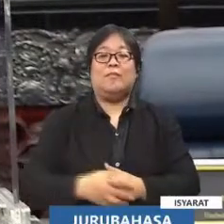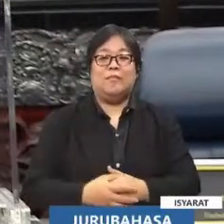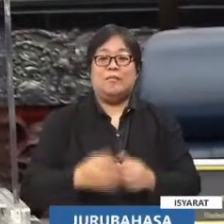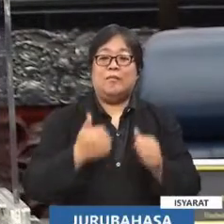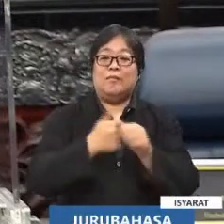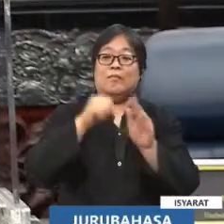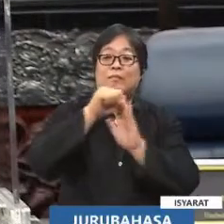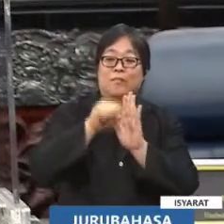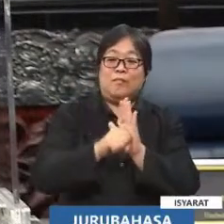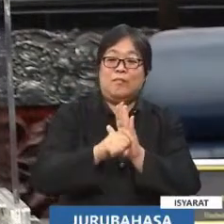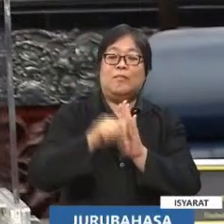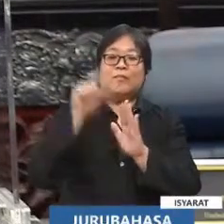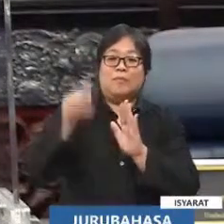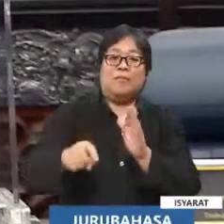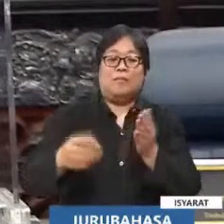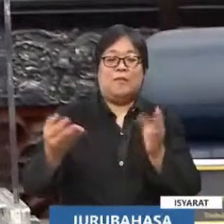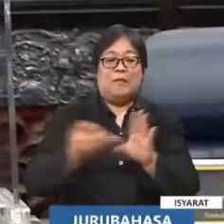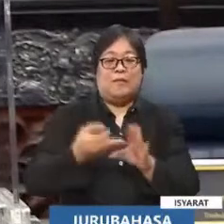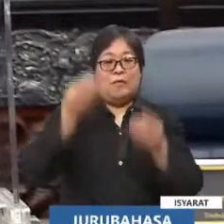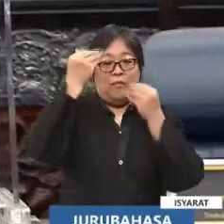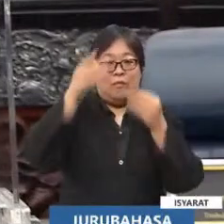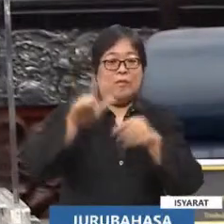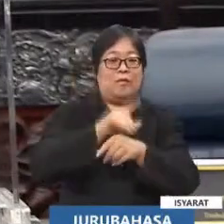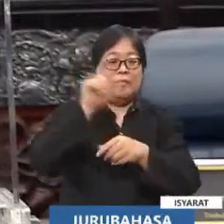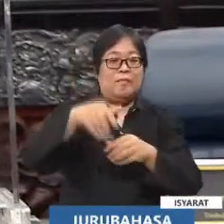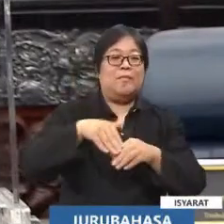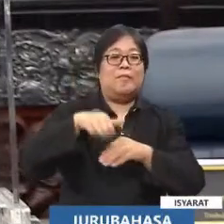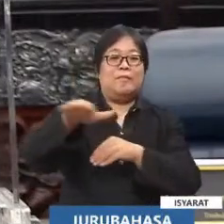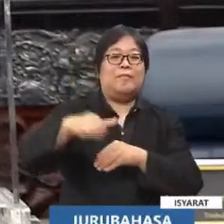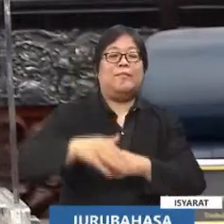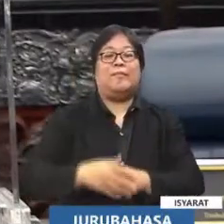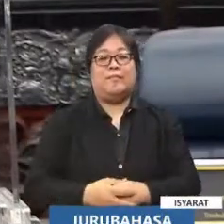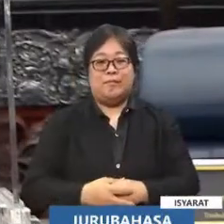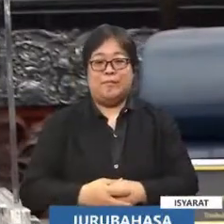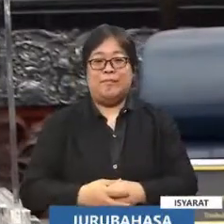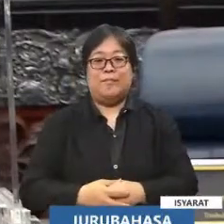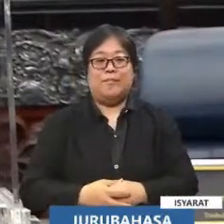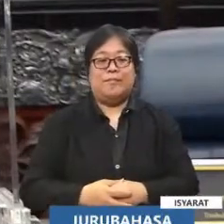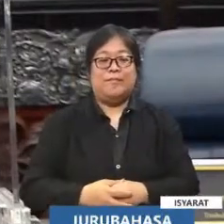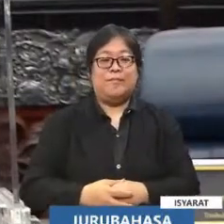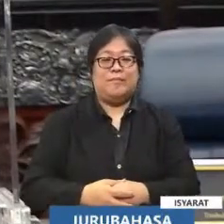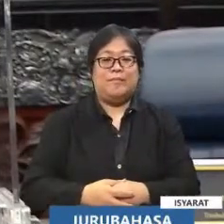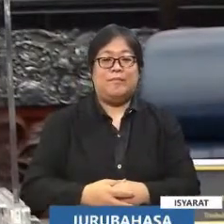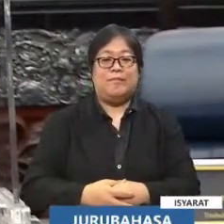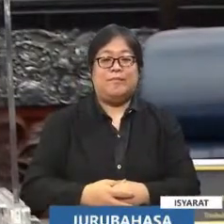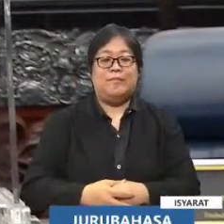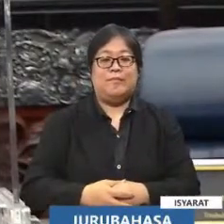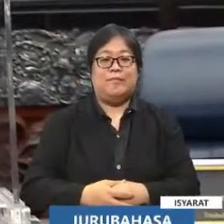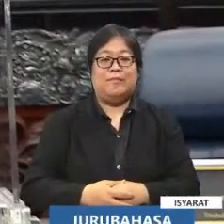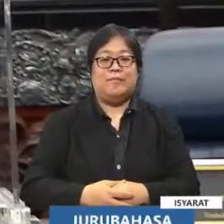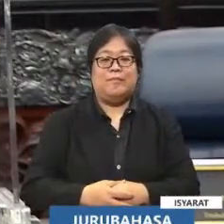dengan syarat permohonan lengkap perlu dikemukakan dalam masa 60 hari selepas tamat PKP ataupun PKPD.